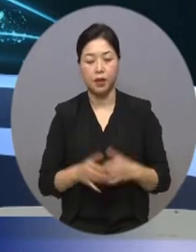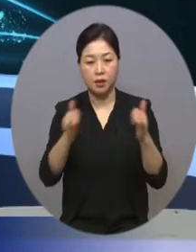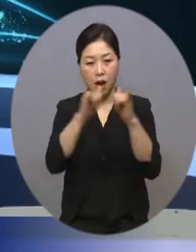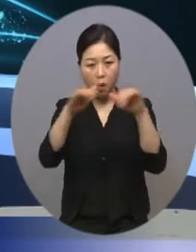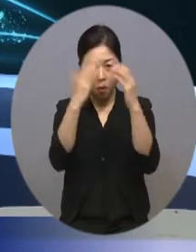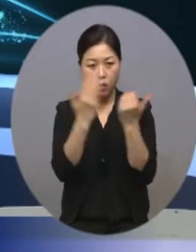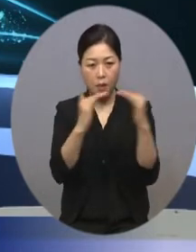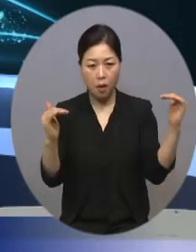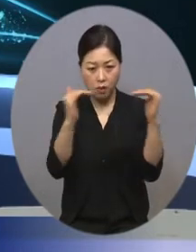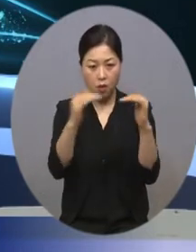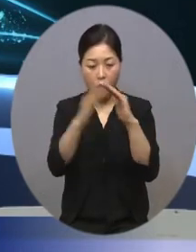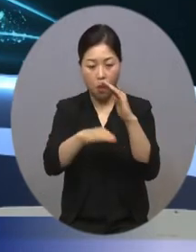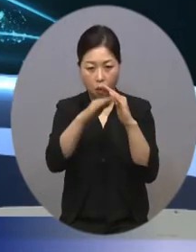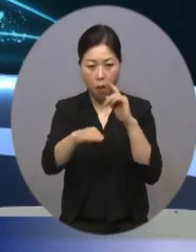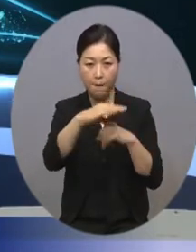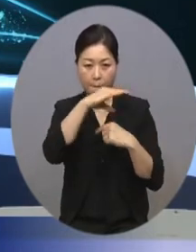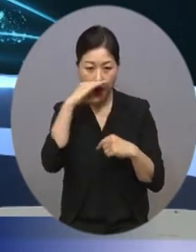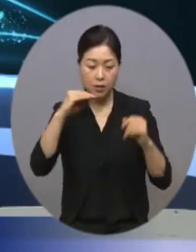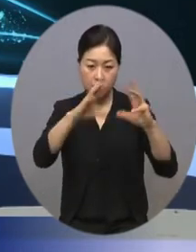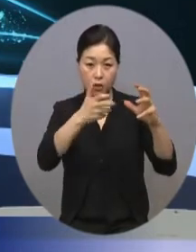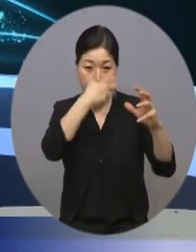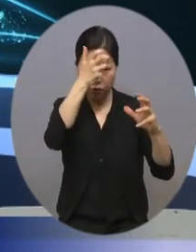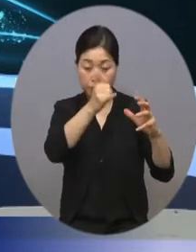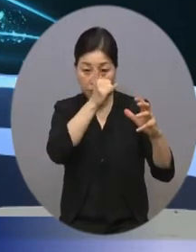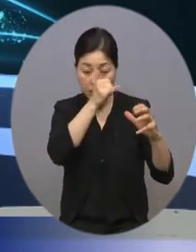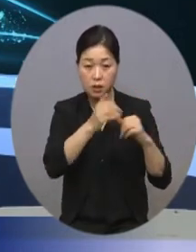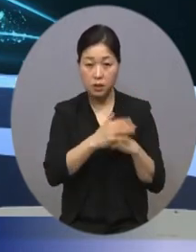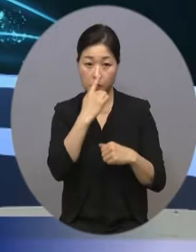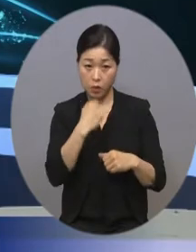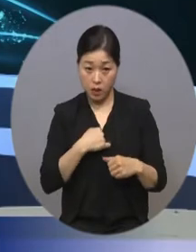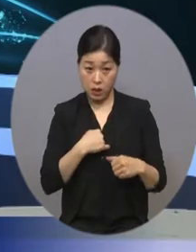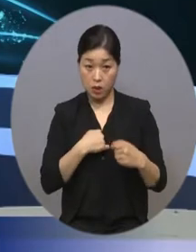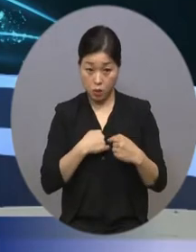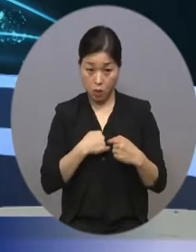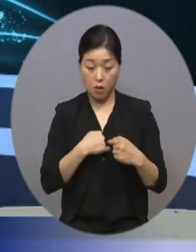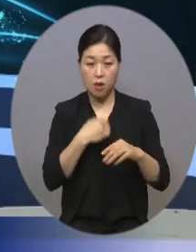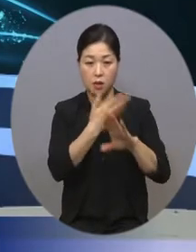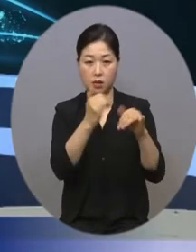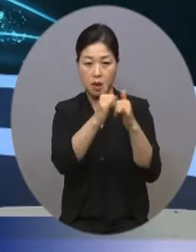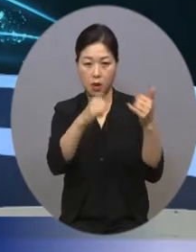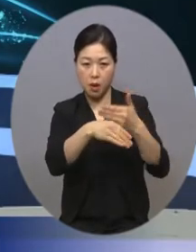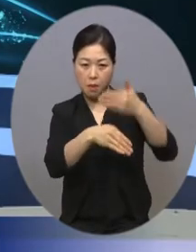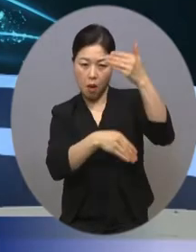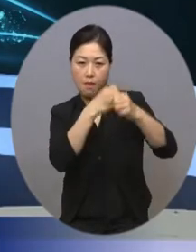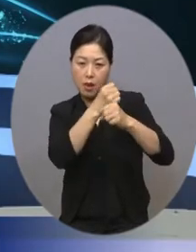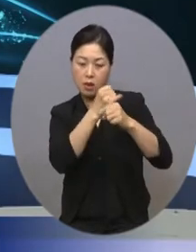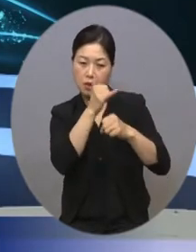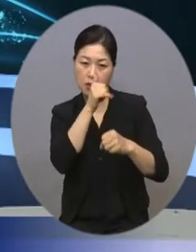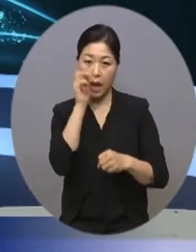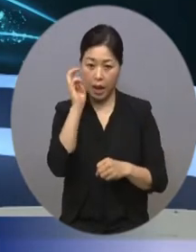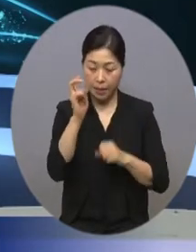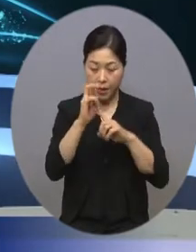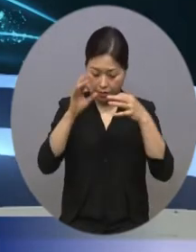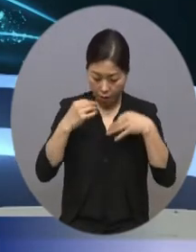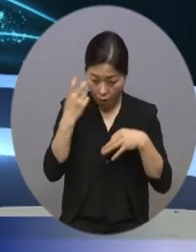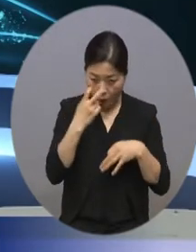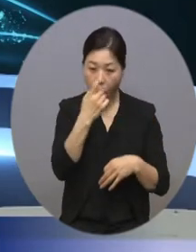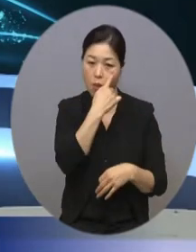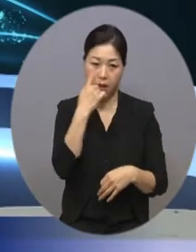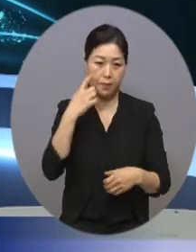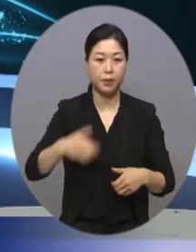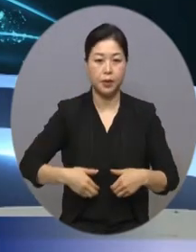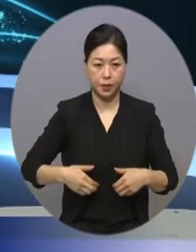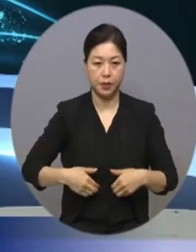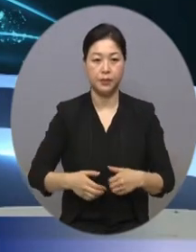평등하고 공정한 세상을 꿈꾸지만 정작 나 자신 또한 누군가에게 벽을 만들고 있지는 않은지 돌이켜